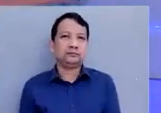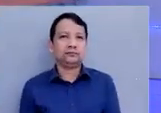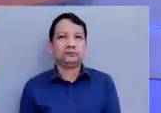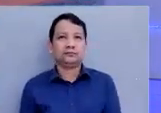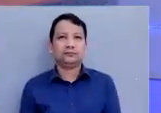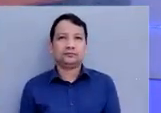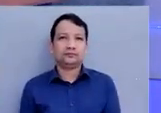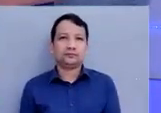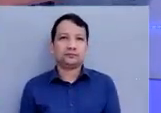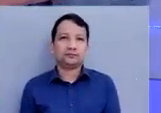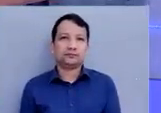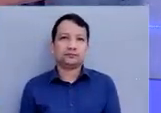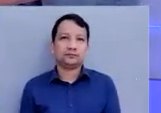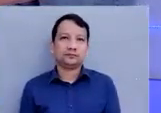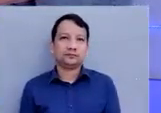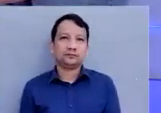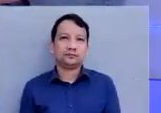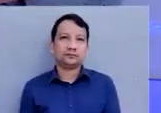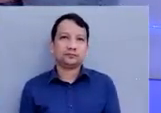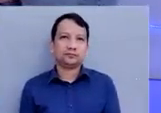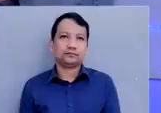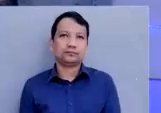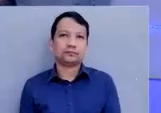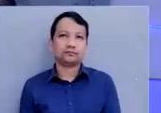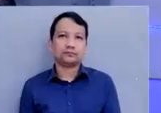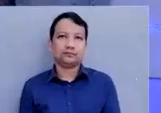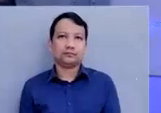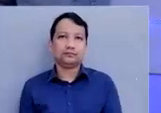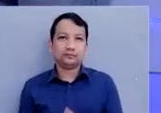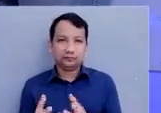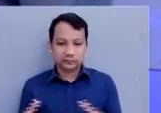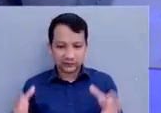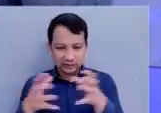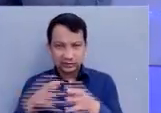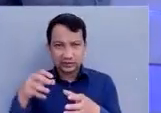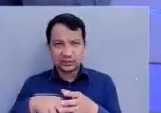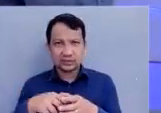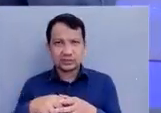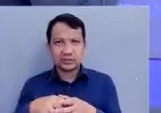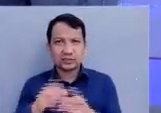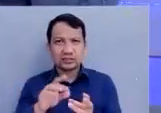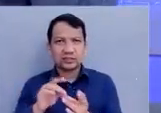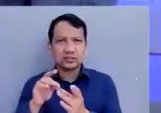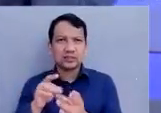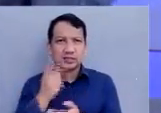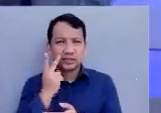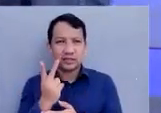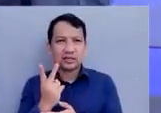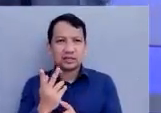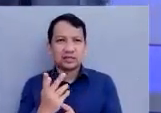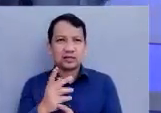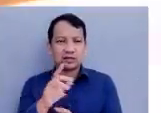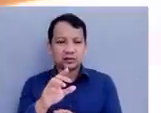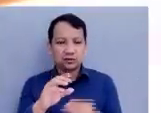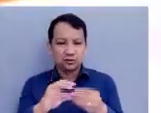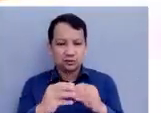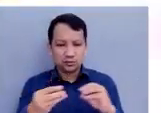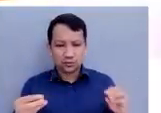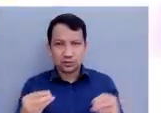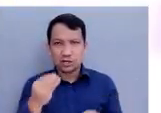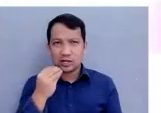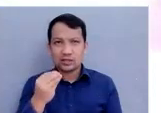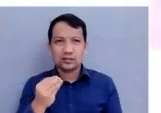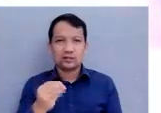naman Parang gusto ko ng ibalot lumpang shanghai ano sa mga specialty niyo rin nito an yung lumpiang shanghai Yes po